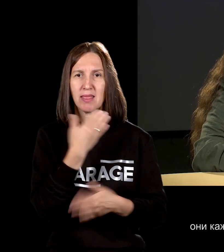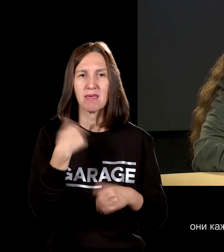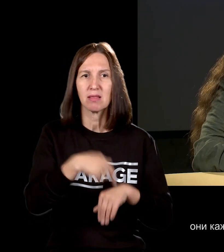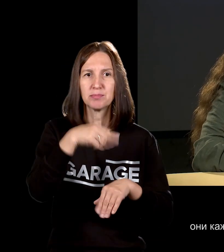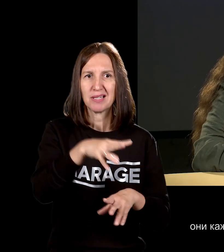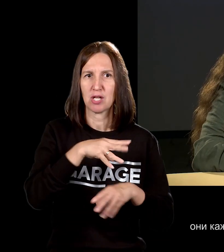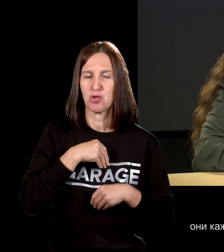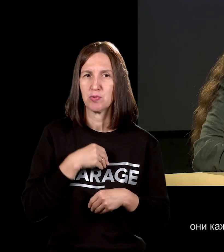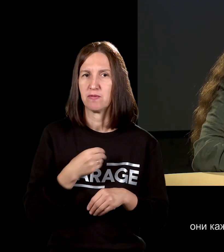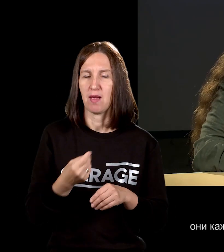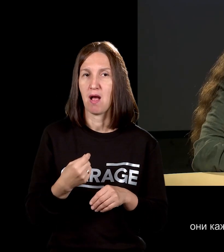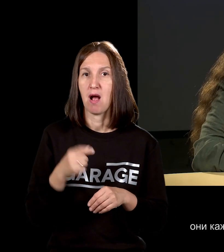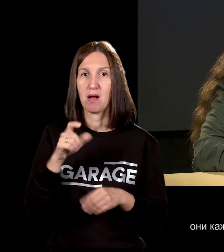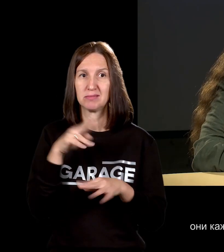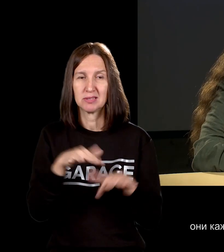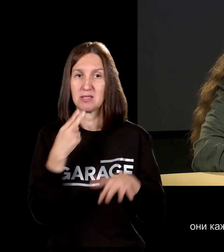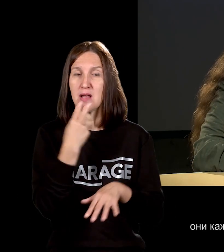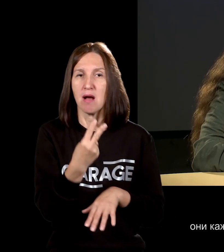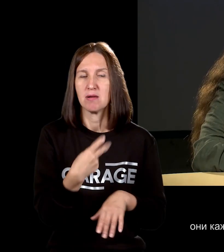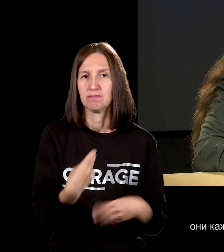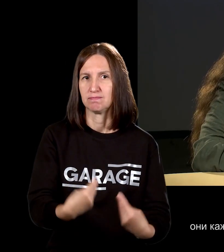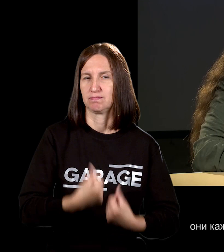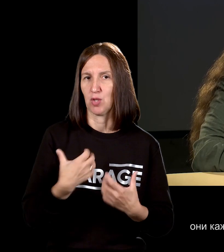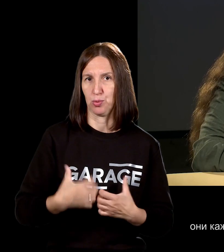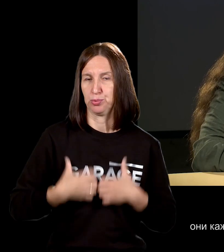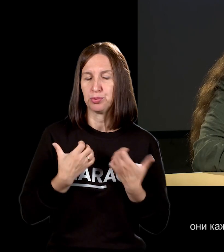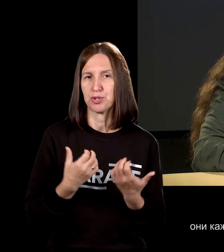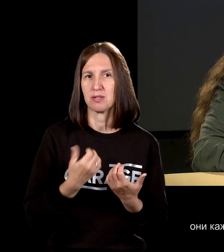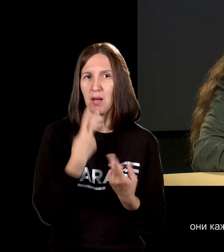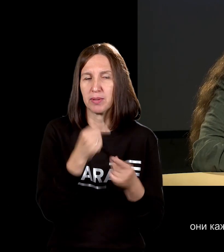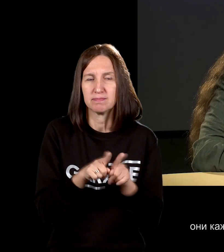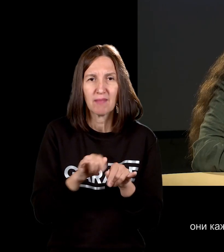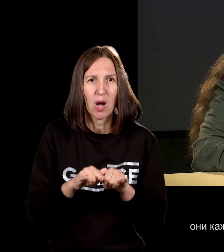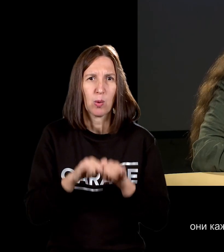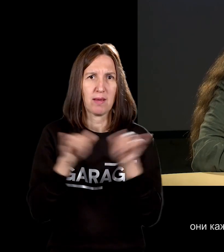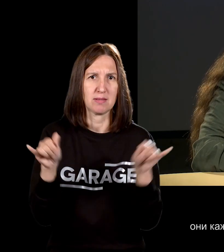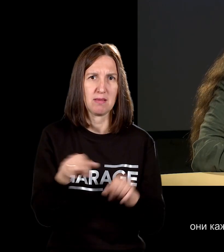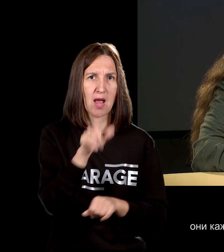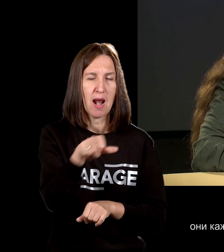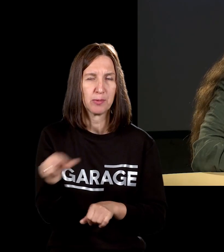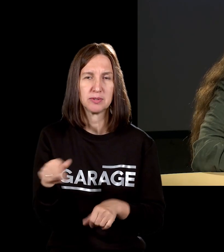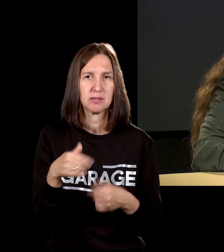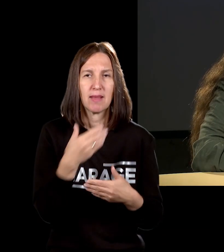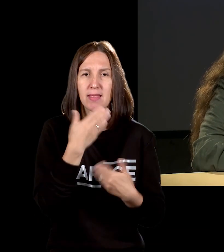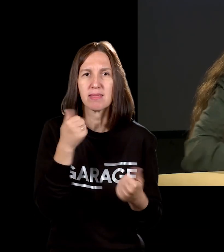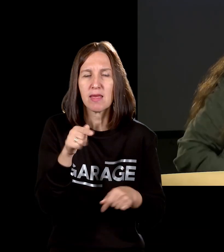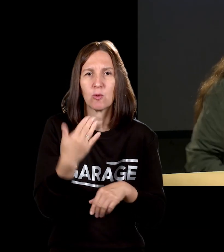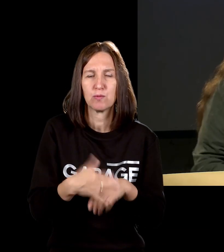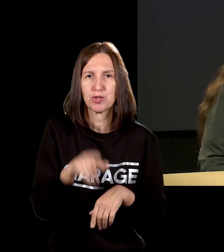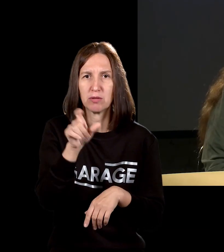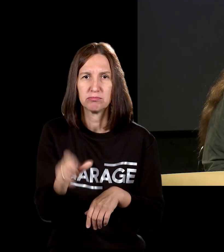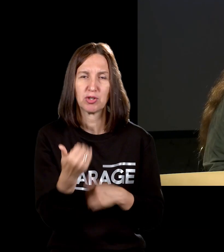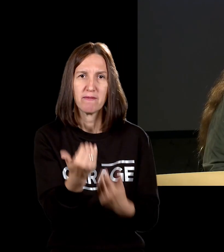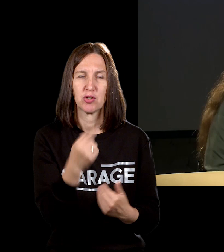которые вызывают ужас, это жертвы, которые кажутся гротескными, это существа, которые утратили человеческий образ, это существа, которые